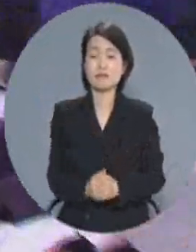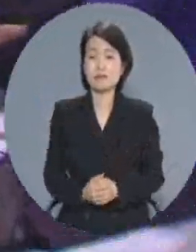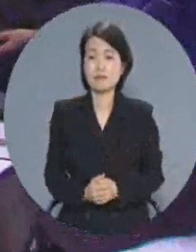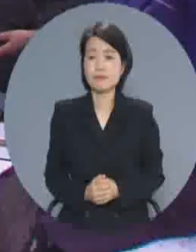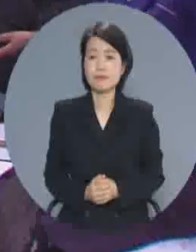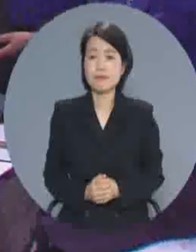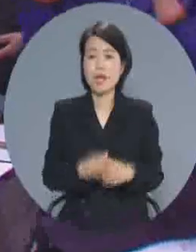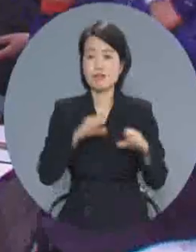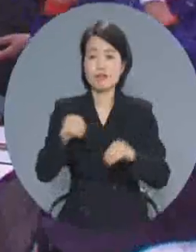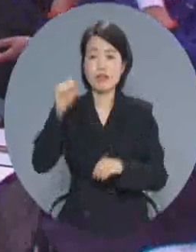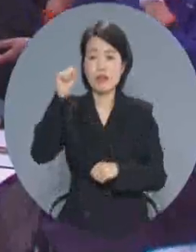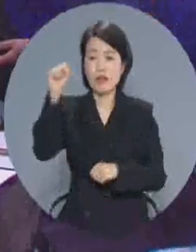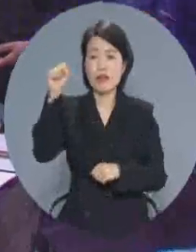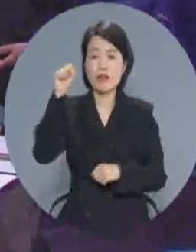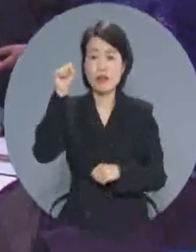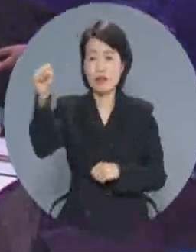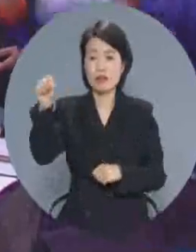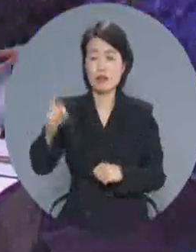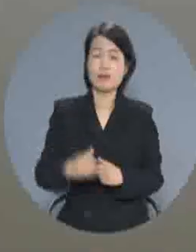중단하라!